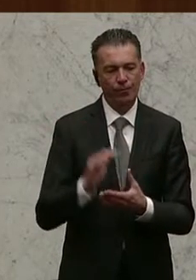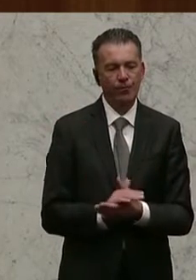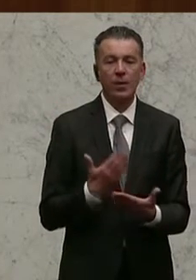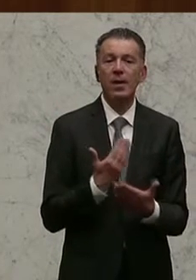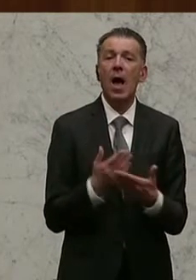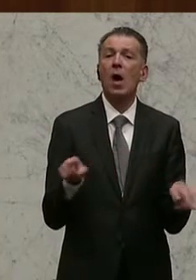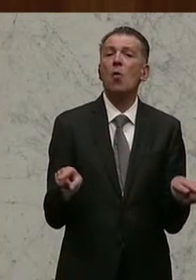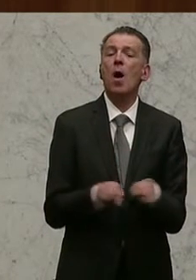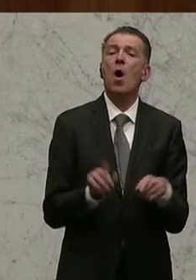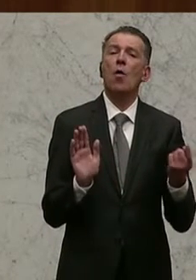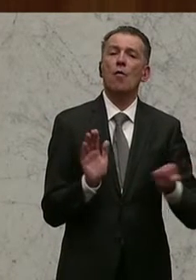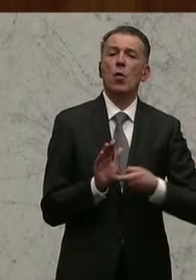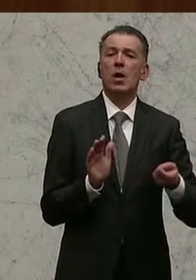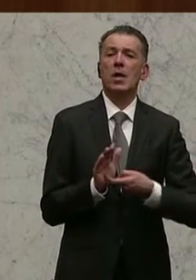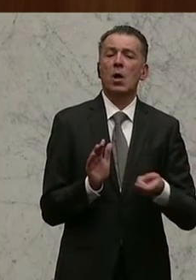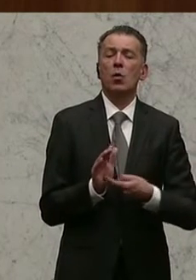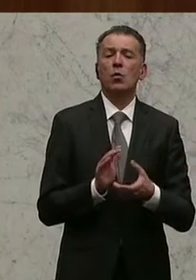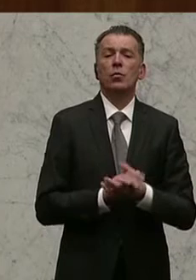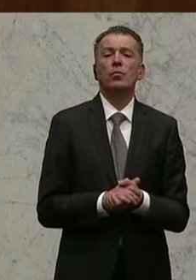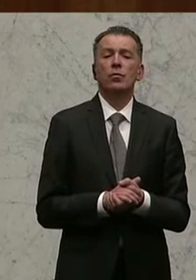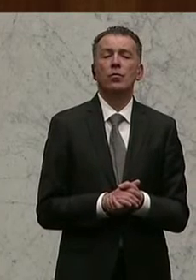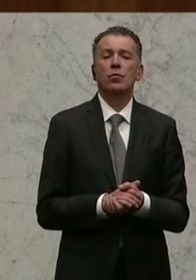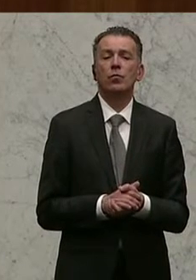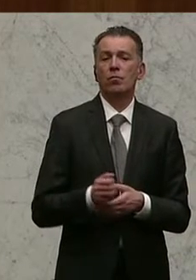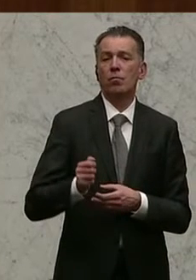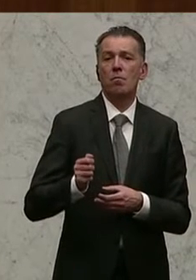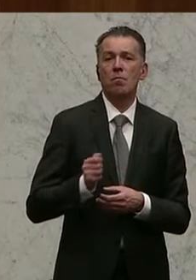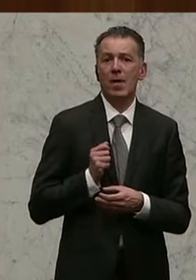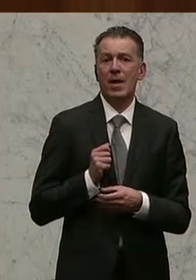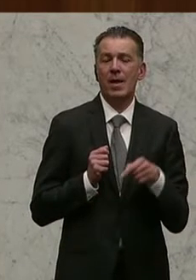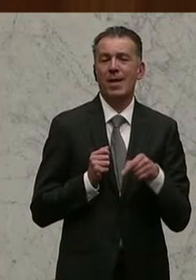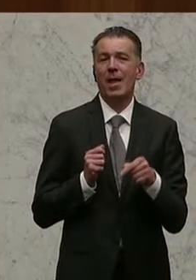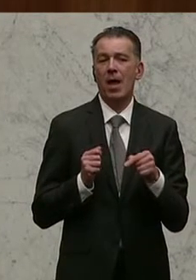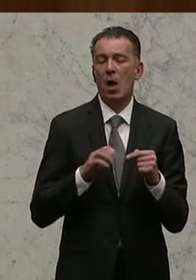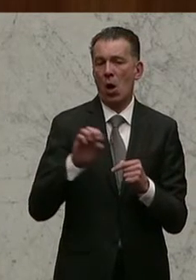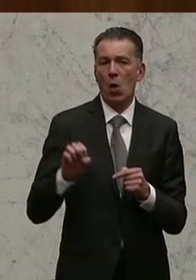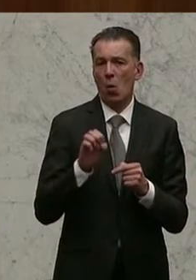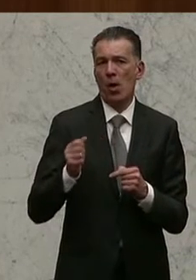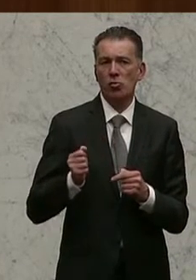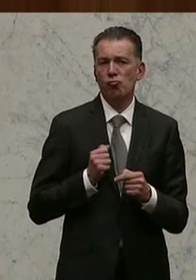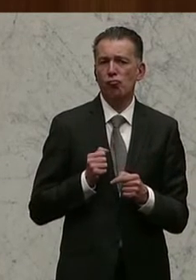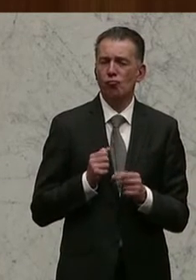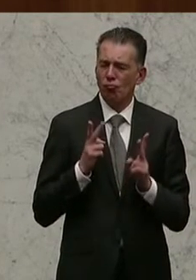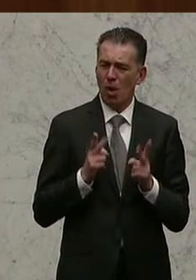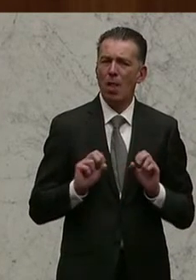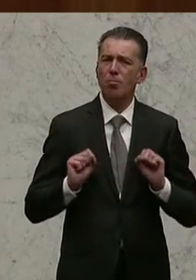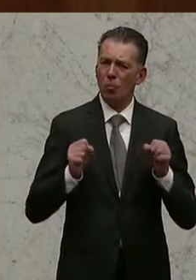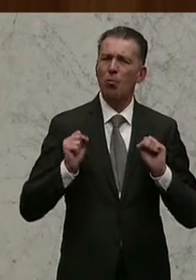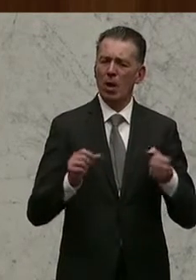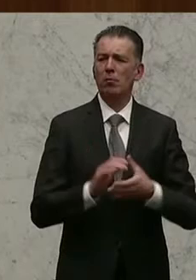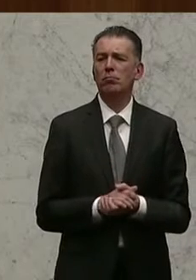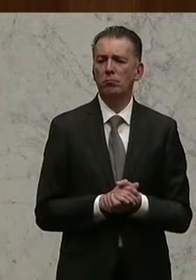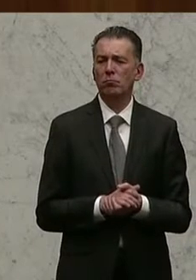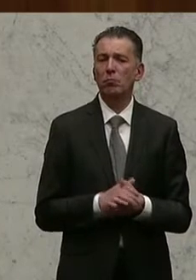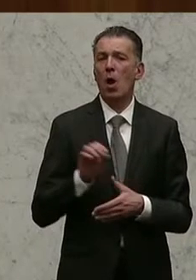deshalb auch die Forderung zu erheben, dass Streitkräfte auf europäischer Ebene natürlich mobil gemacht werden können.